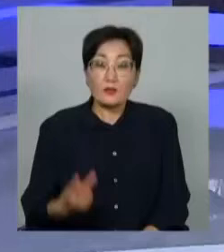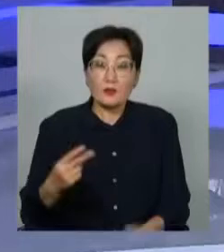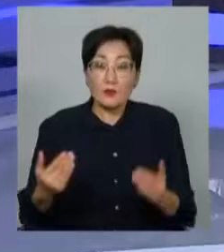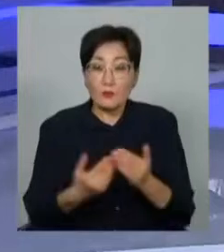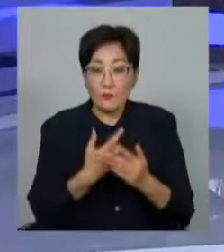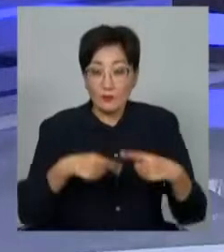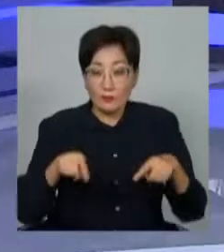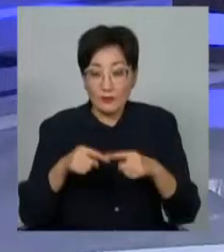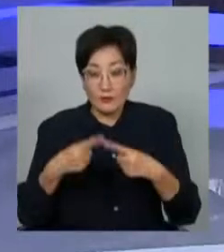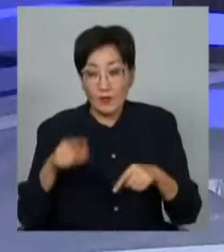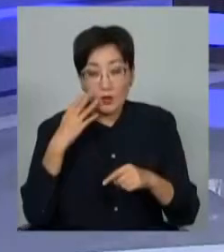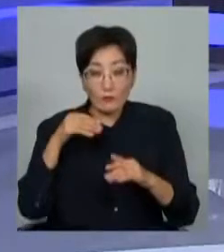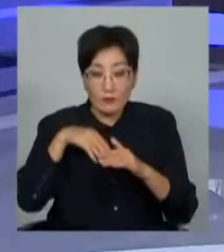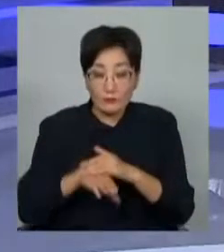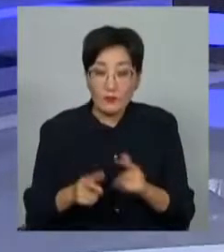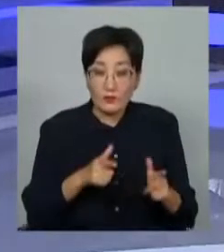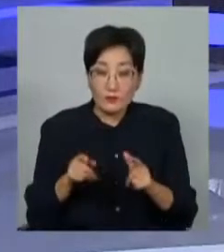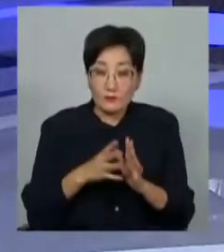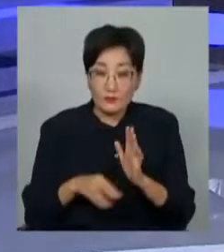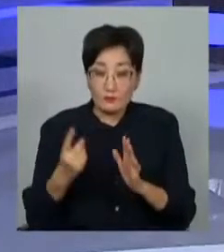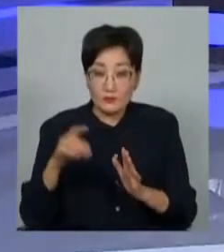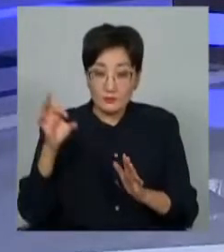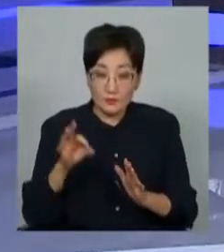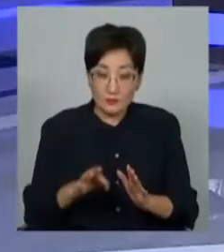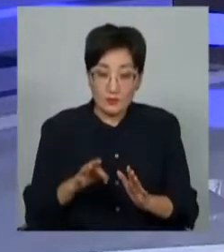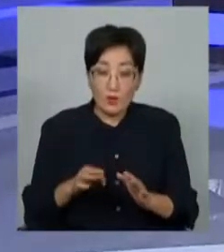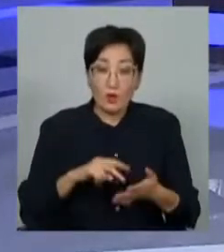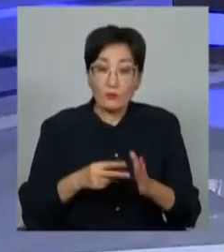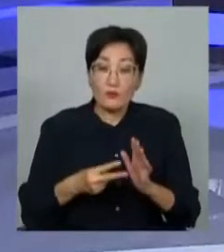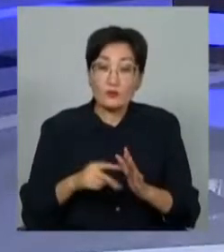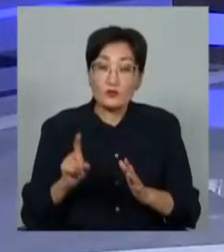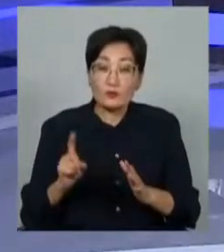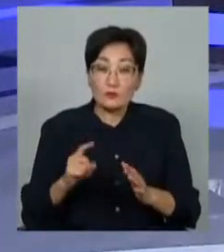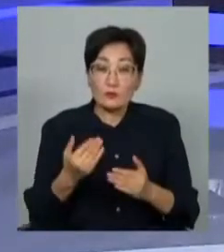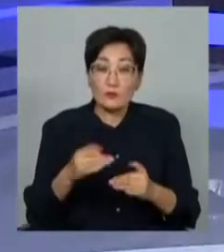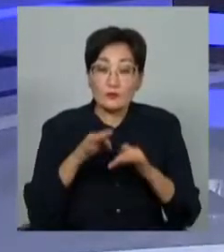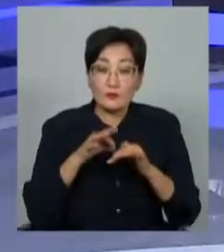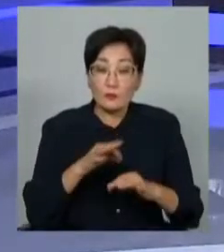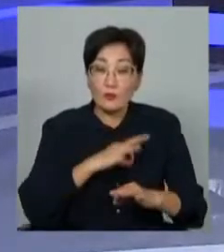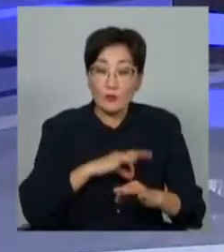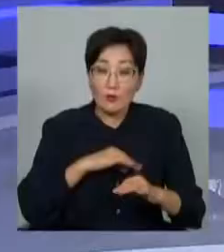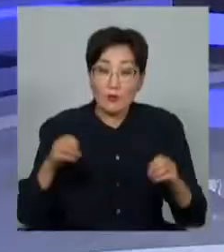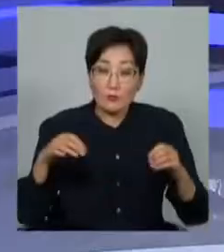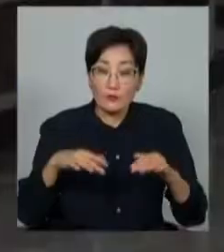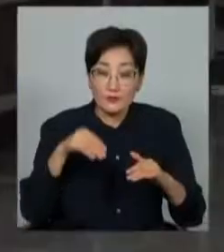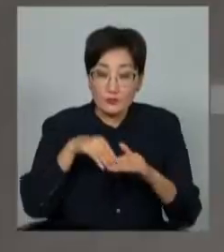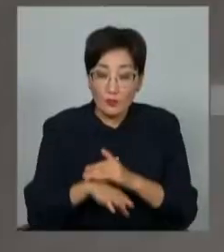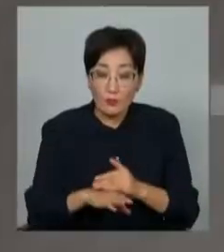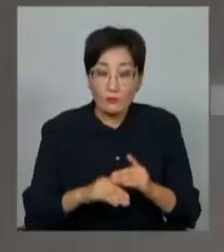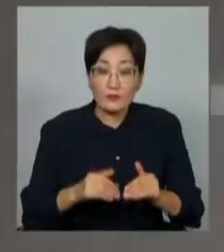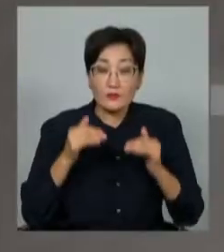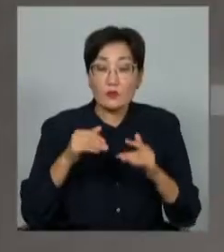станции алматинского метрополитена готовы на 91%. Планируется, что с их вводом пассажиропоток подземки возрастет